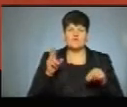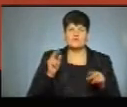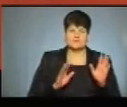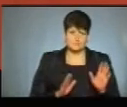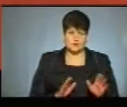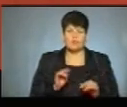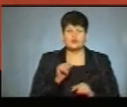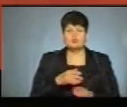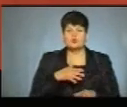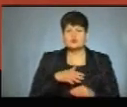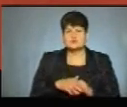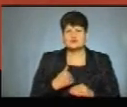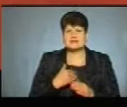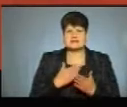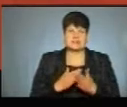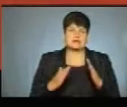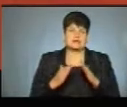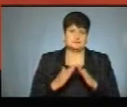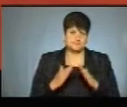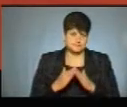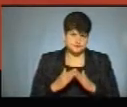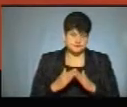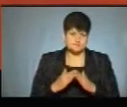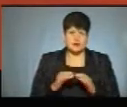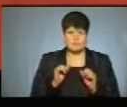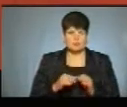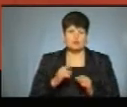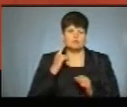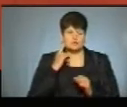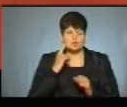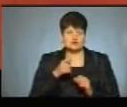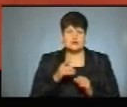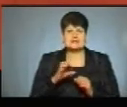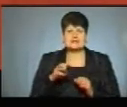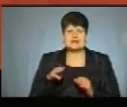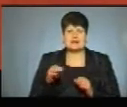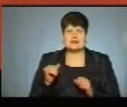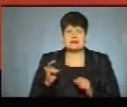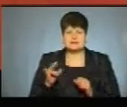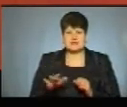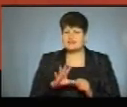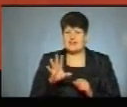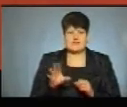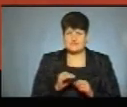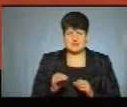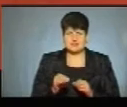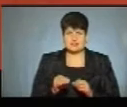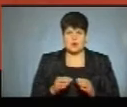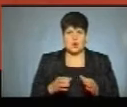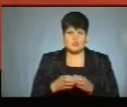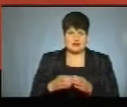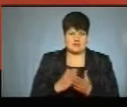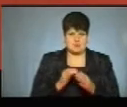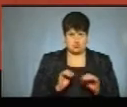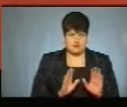що в нас є домівка. Як можна було почути з коментаря Станіслава, не усі осередки мають таку можливість,